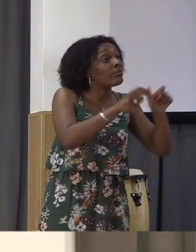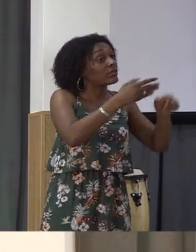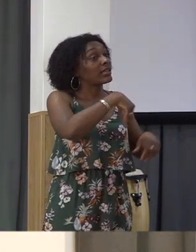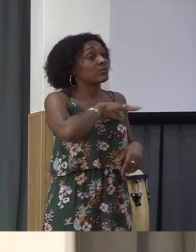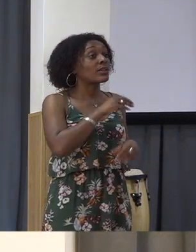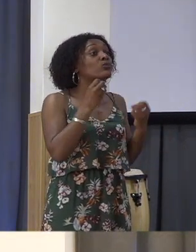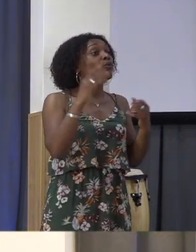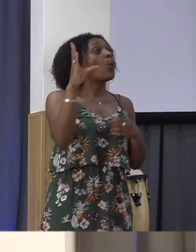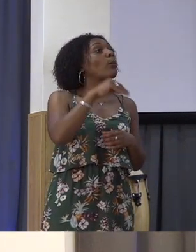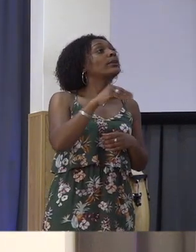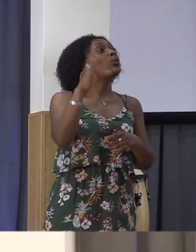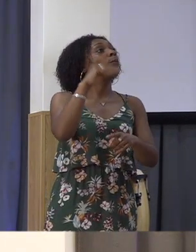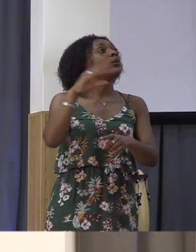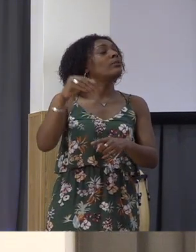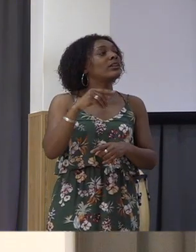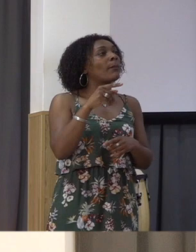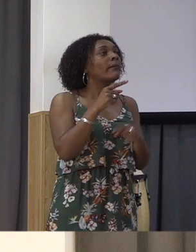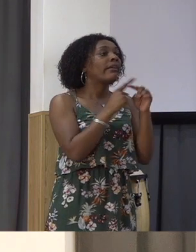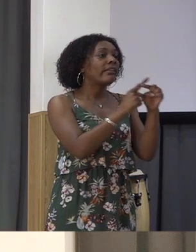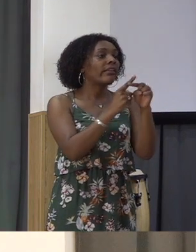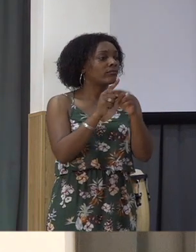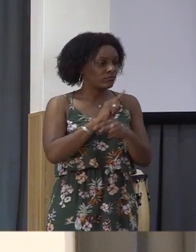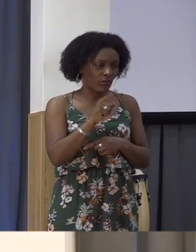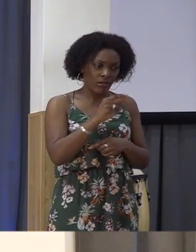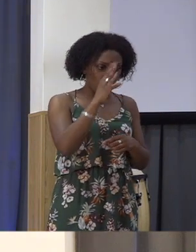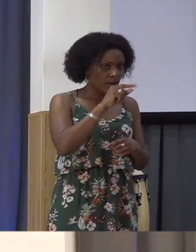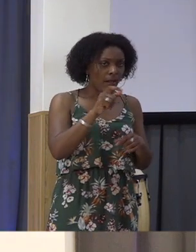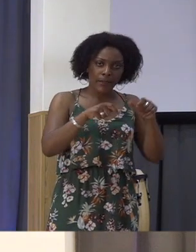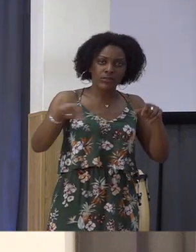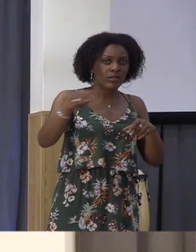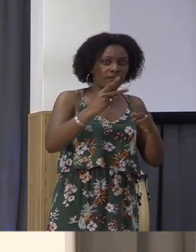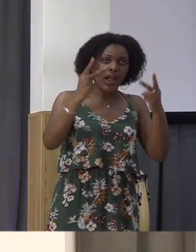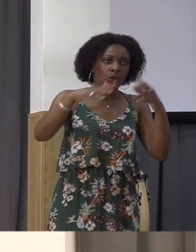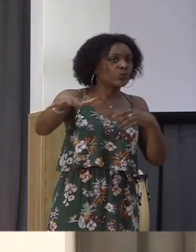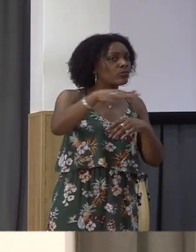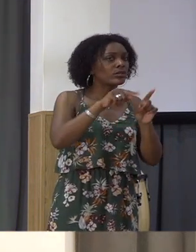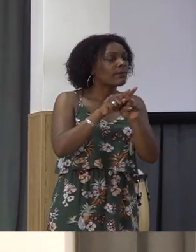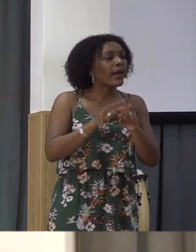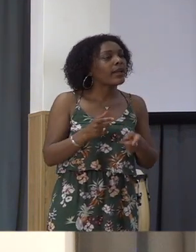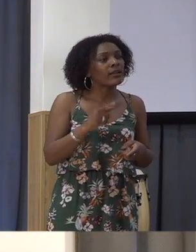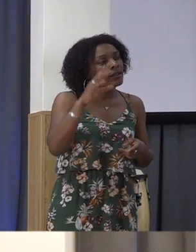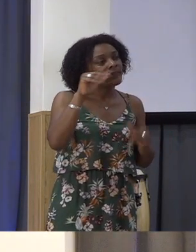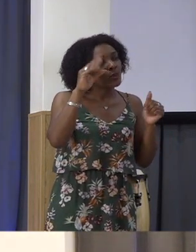Nous avons vu que l'effort de l'homme, il a été orienté